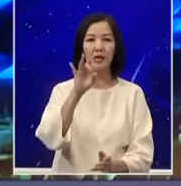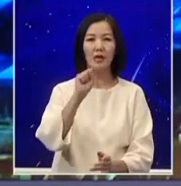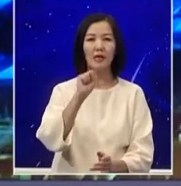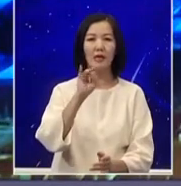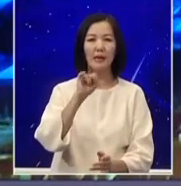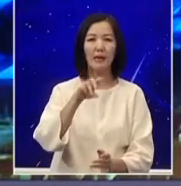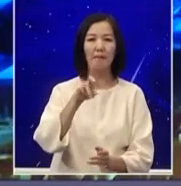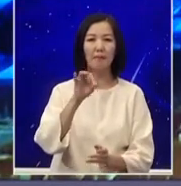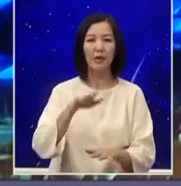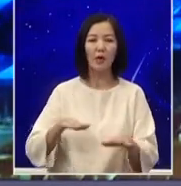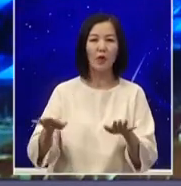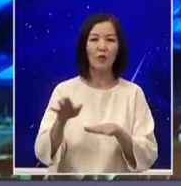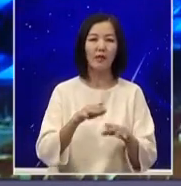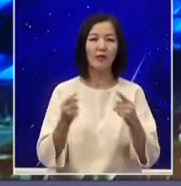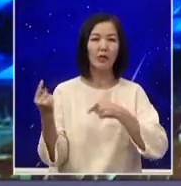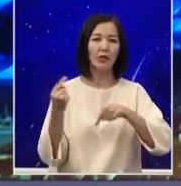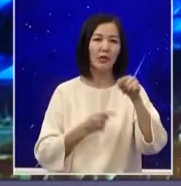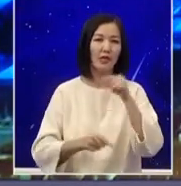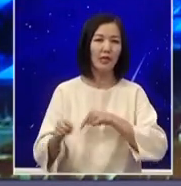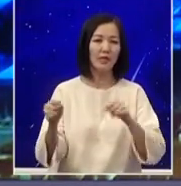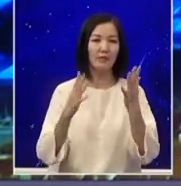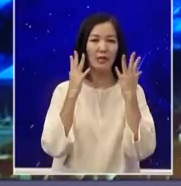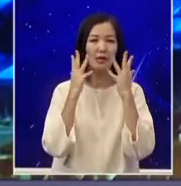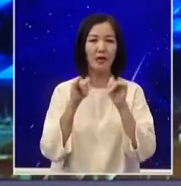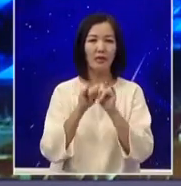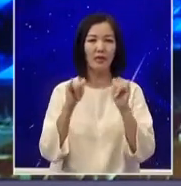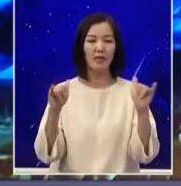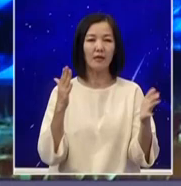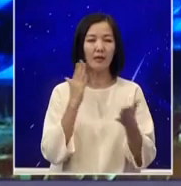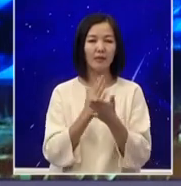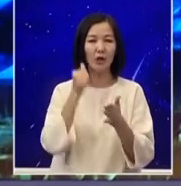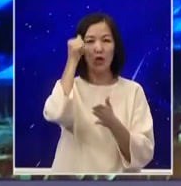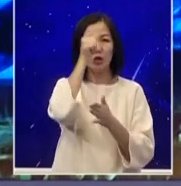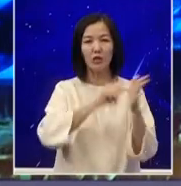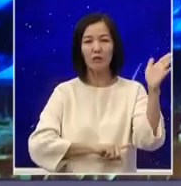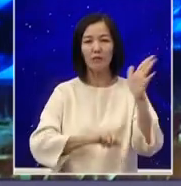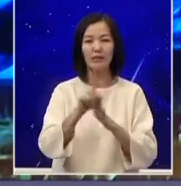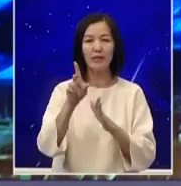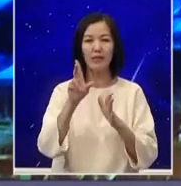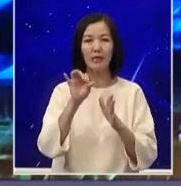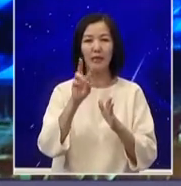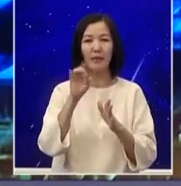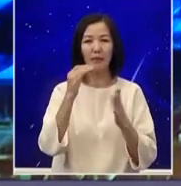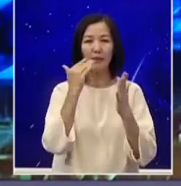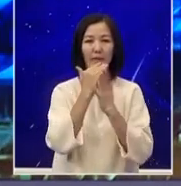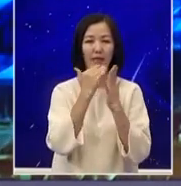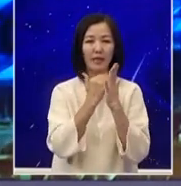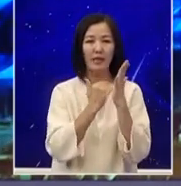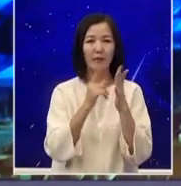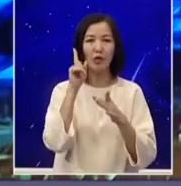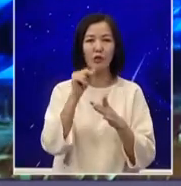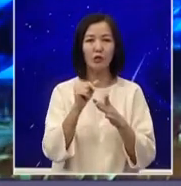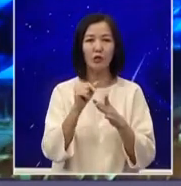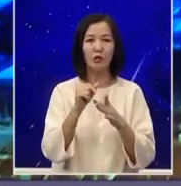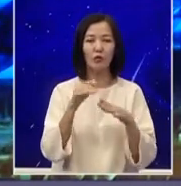Мал табу қиын емес, көзін тапсаң. Райымбек ауданда жеке кәсіпкерлер қатары артып келеді. Жыл басынан еңбек бағдарламасымен